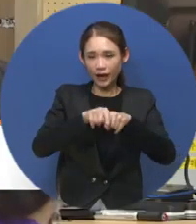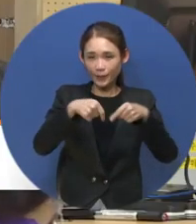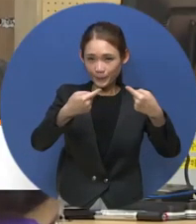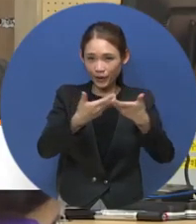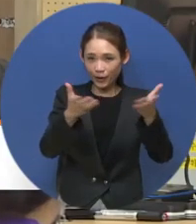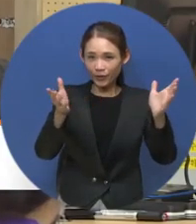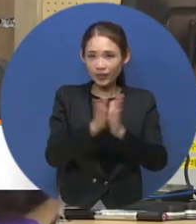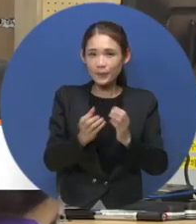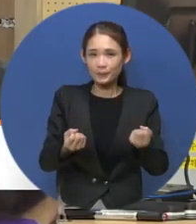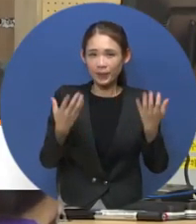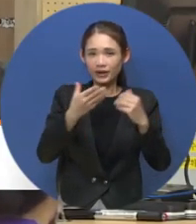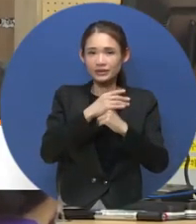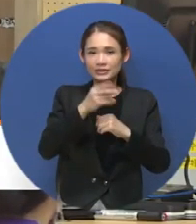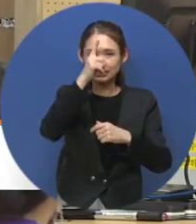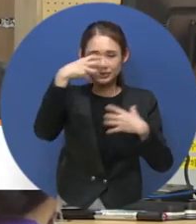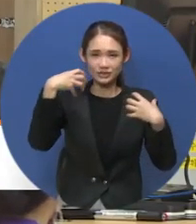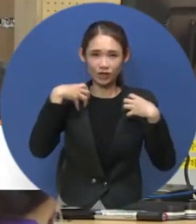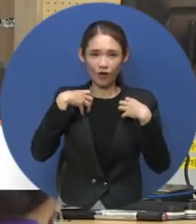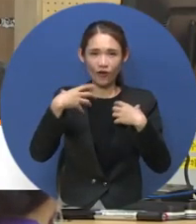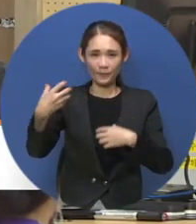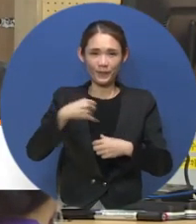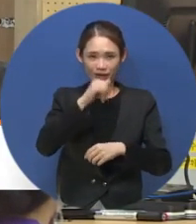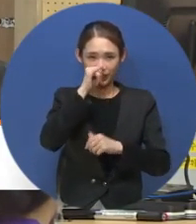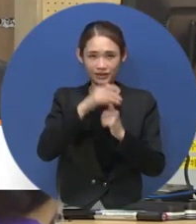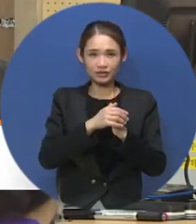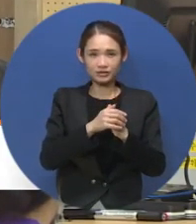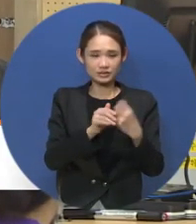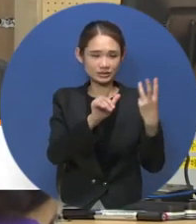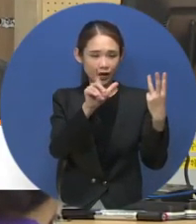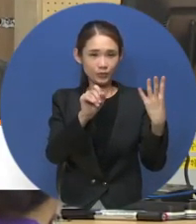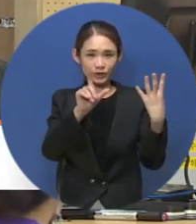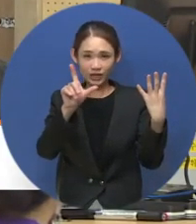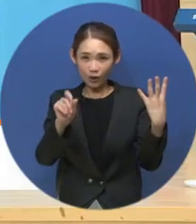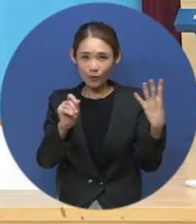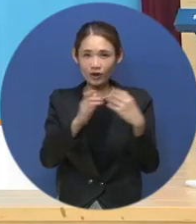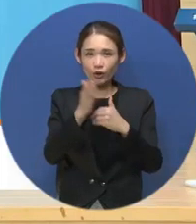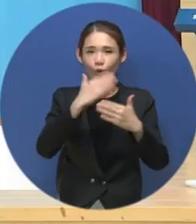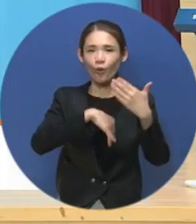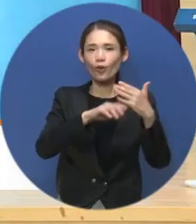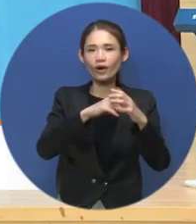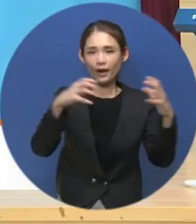제2기 순천시 여성친화시민참여단 발대식이 개최됐습니다.